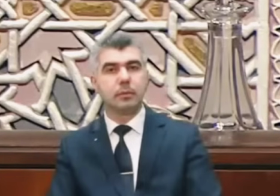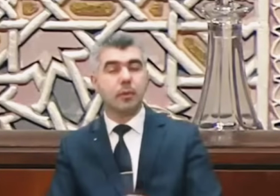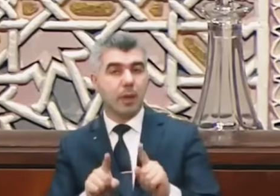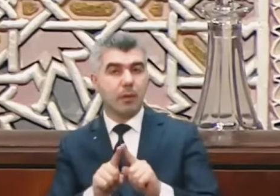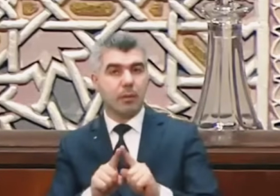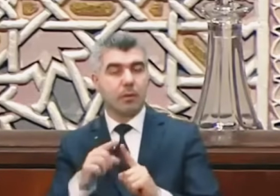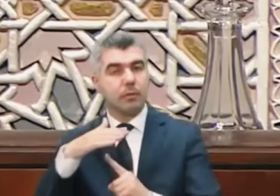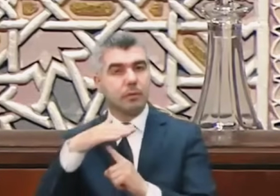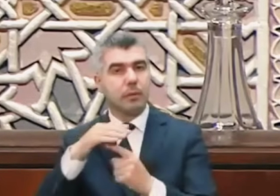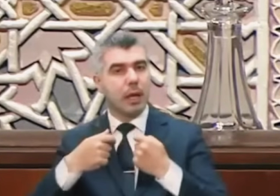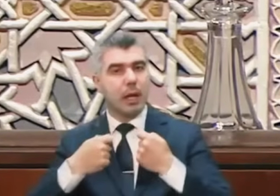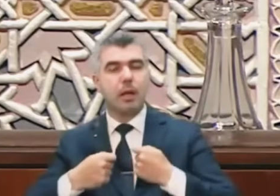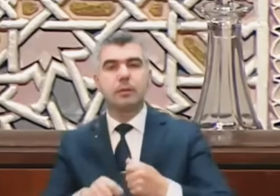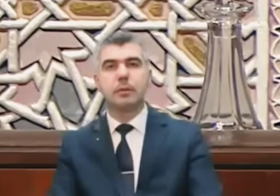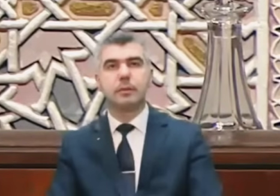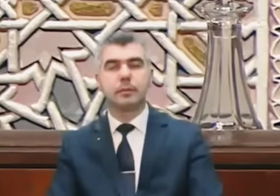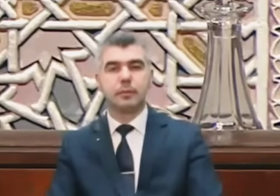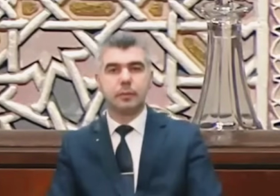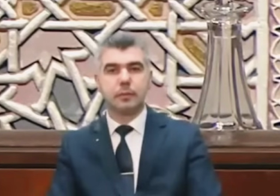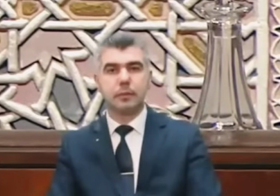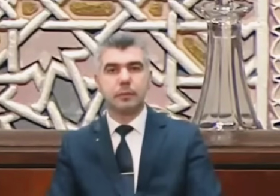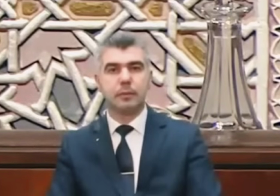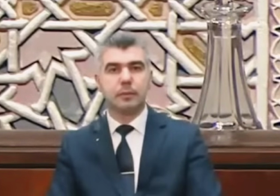تفضلوا السيد الرئيس.